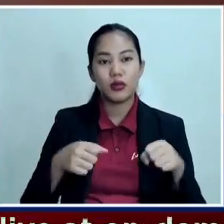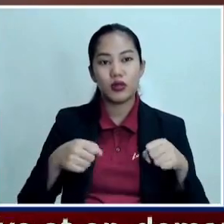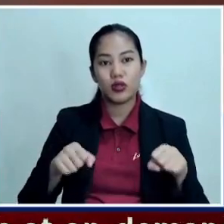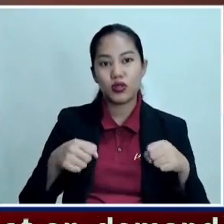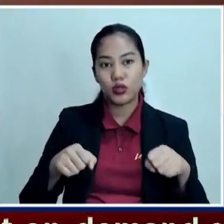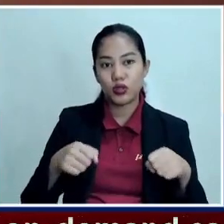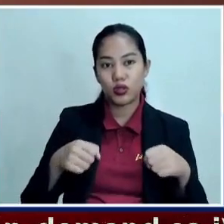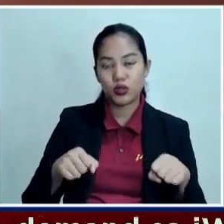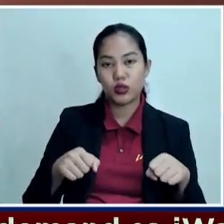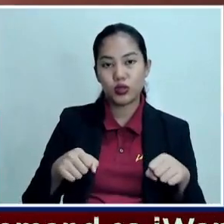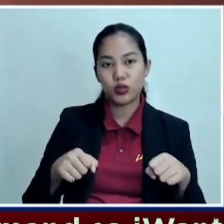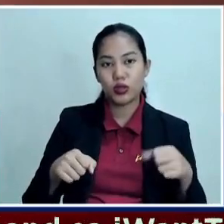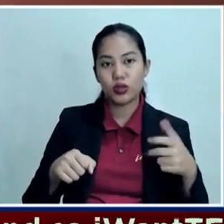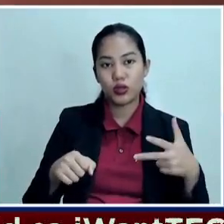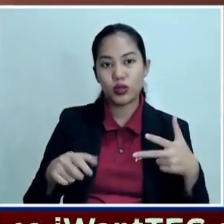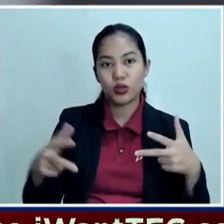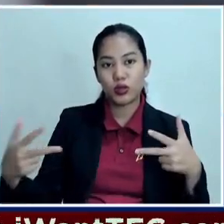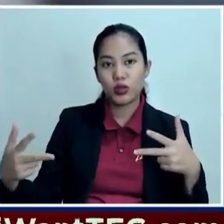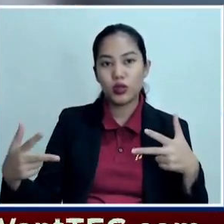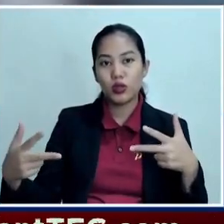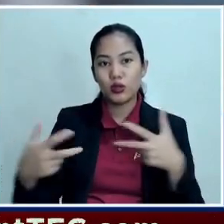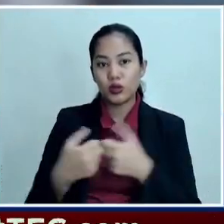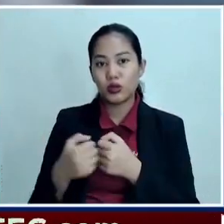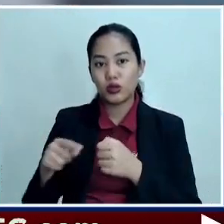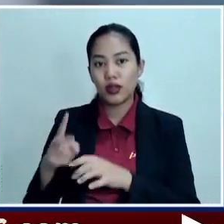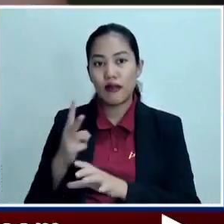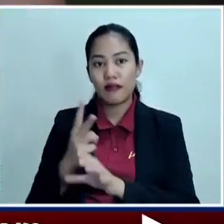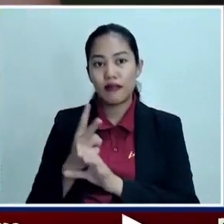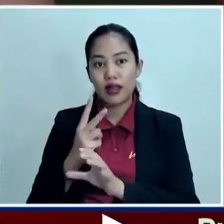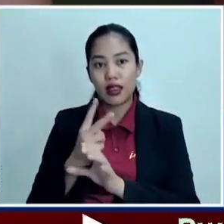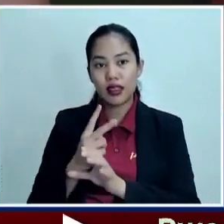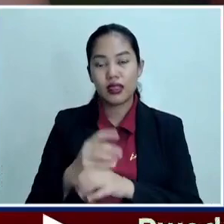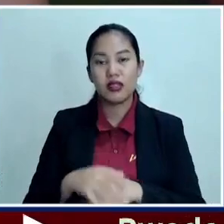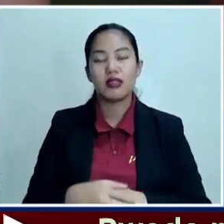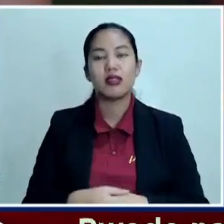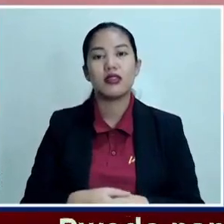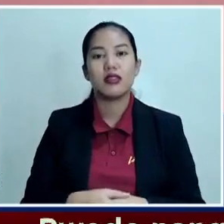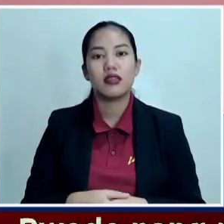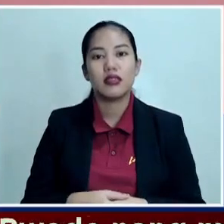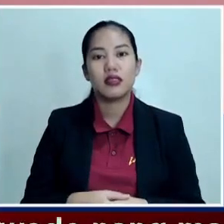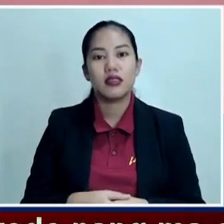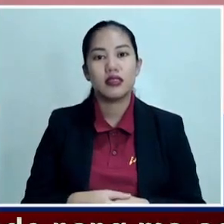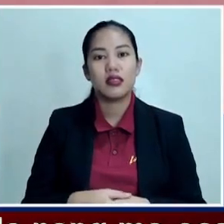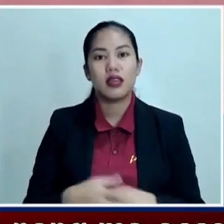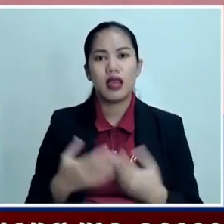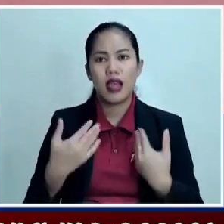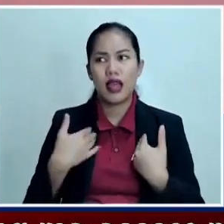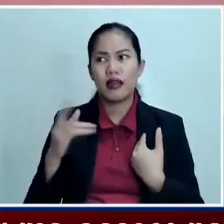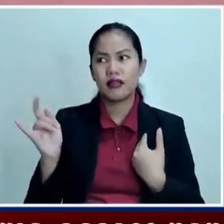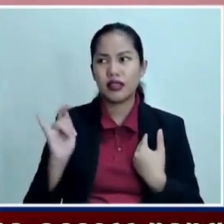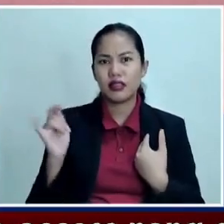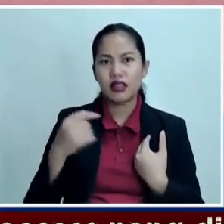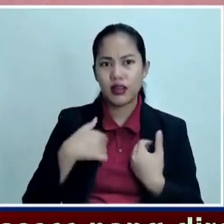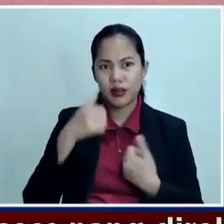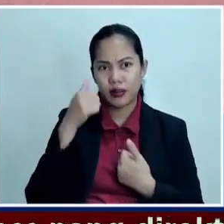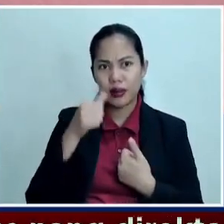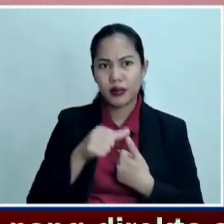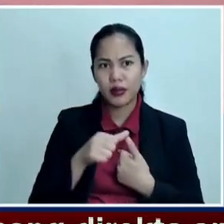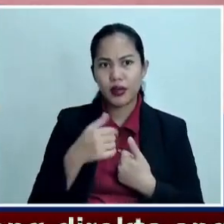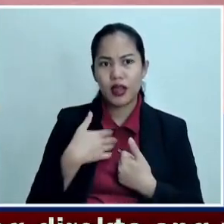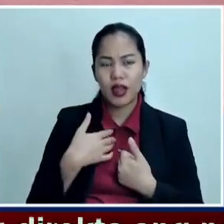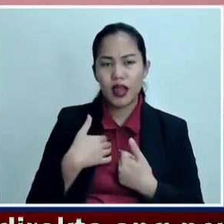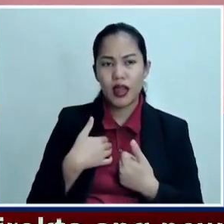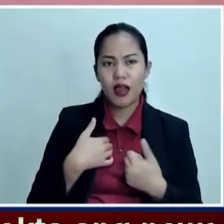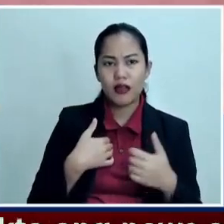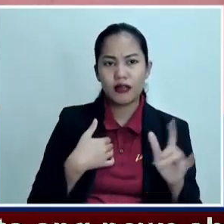sa nakaparadang close van. Ba't mo binangga? Inano ko silang taxi. Natandaan ko yun. Inipit niya ako. Hindi na ako makalabas. Siya binunggo